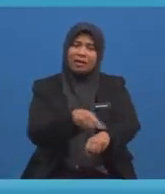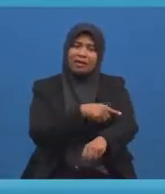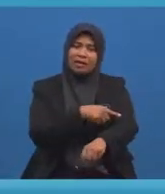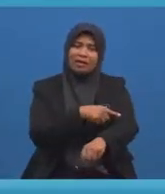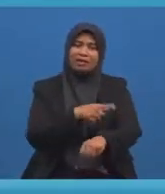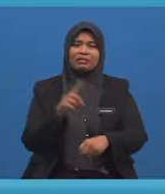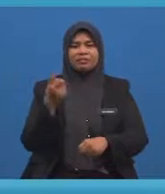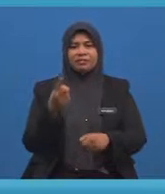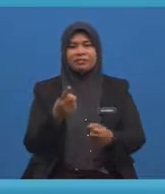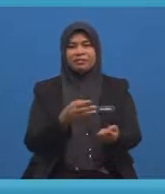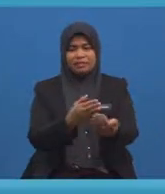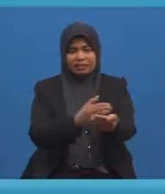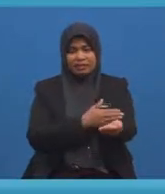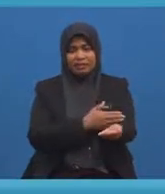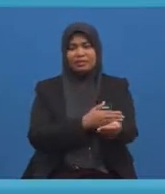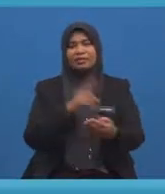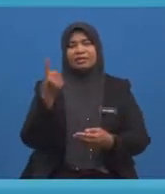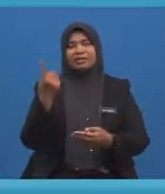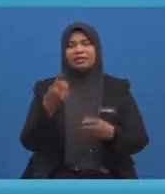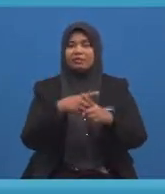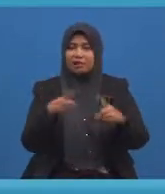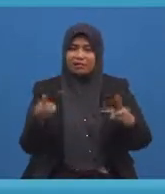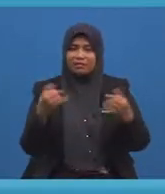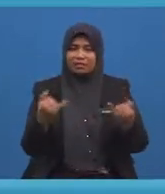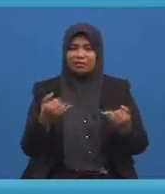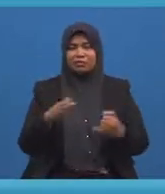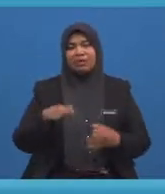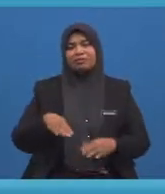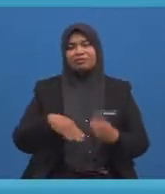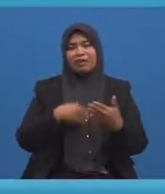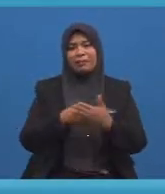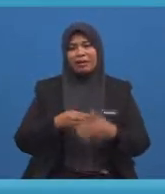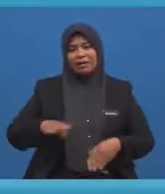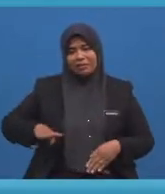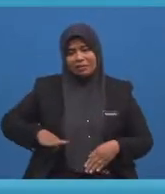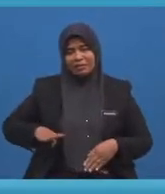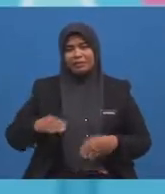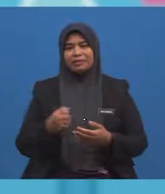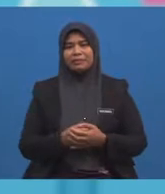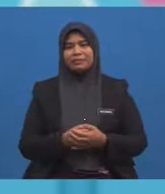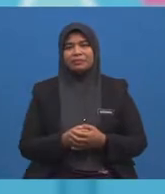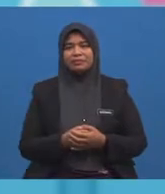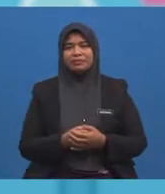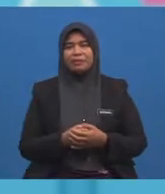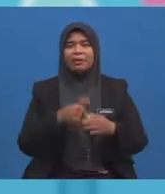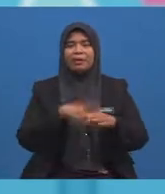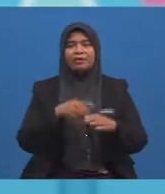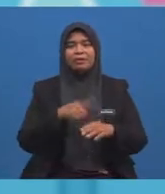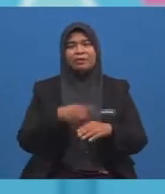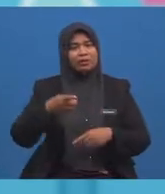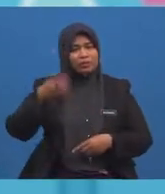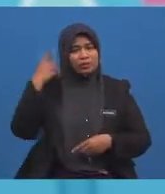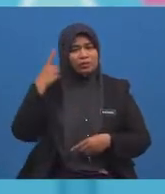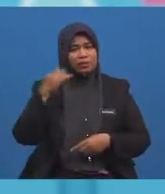sehasta. Tapi sekarang dia sudah sampai ke pinggang saya. Pada masa dulu,